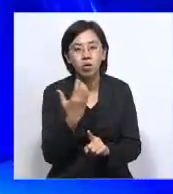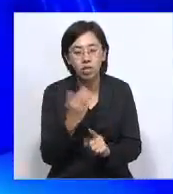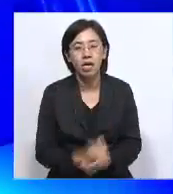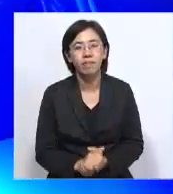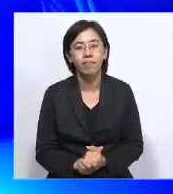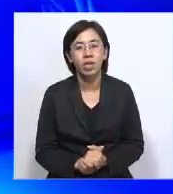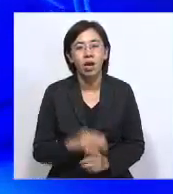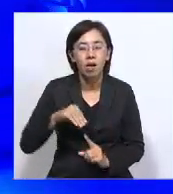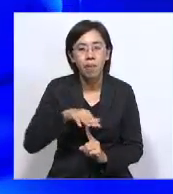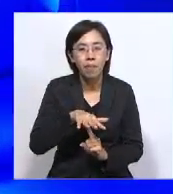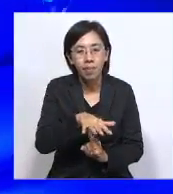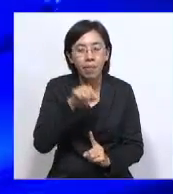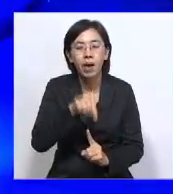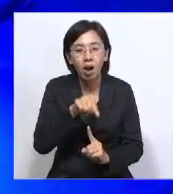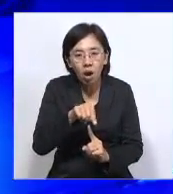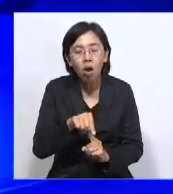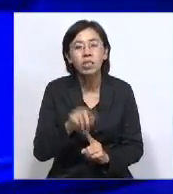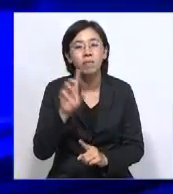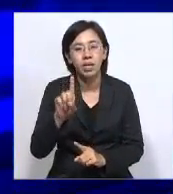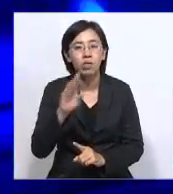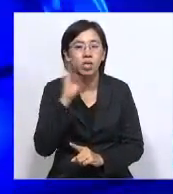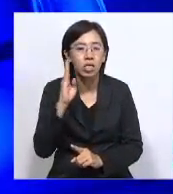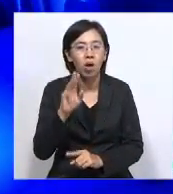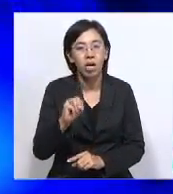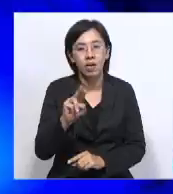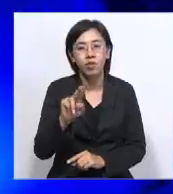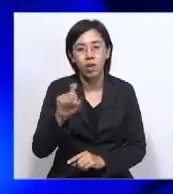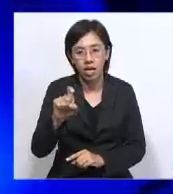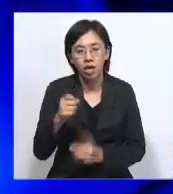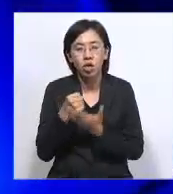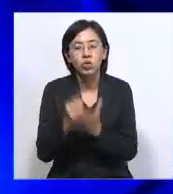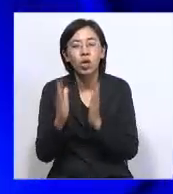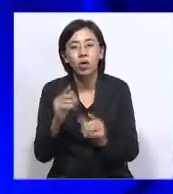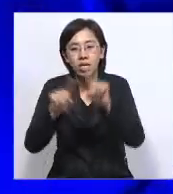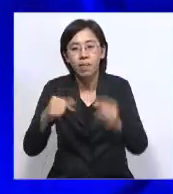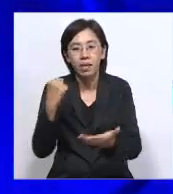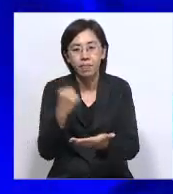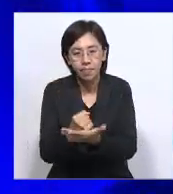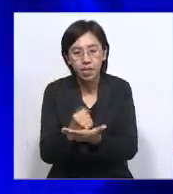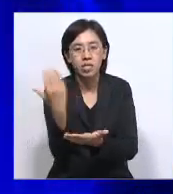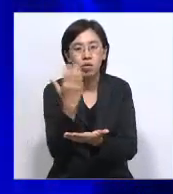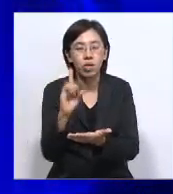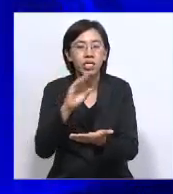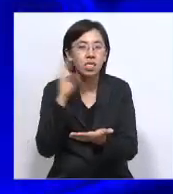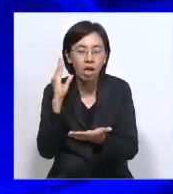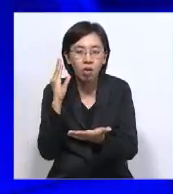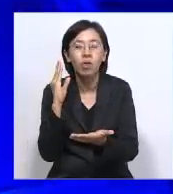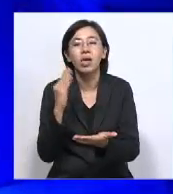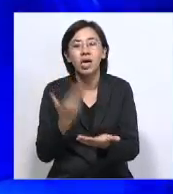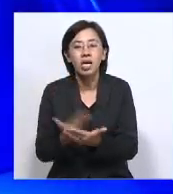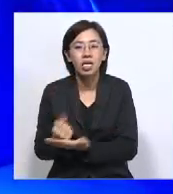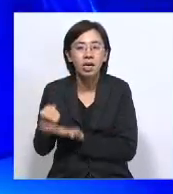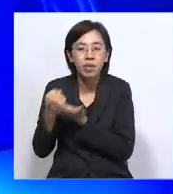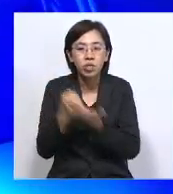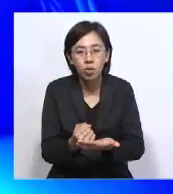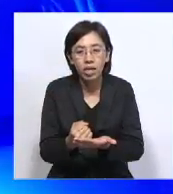ภทใช้คลื่นความถี่ภาคพื้นดินในระบบดิจิตอลหรือมักให้กับทางผู้รับใบอนุญาตประกอบกิจการโทรทัศน์ภาคพื้นดินในระบบดิจิ